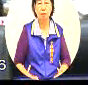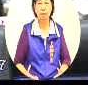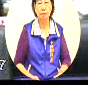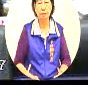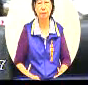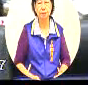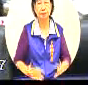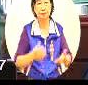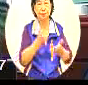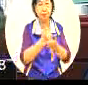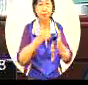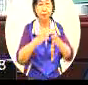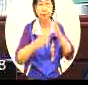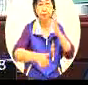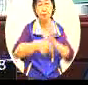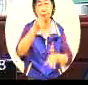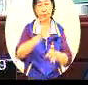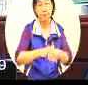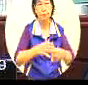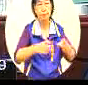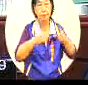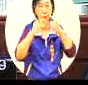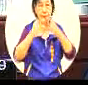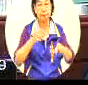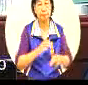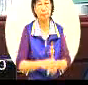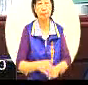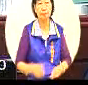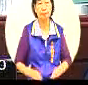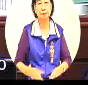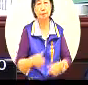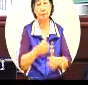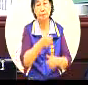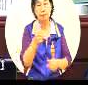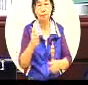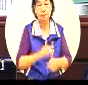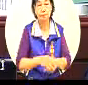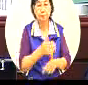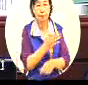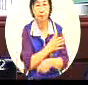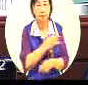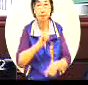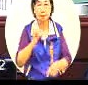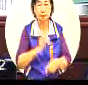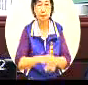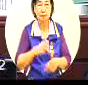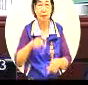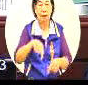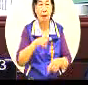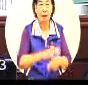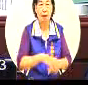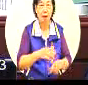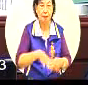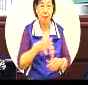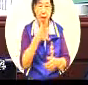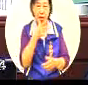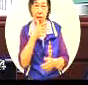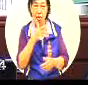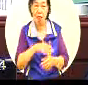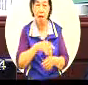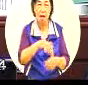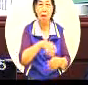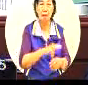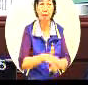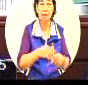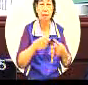请市长回答。 哇，谢谢，谢谢陈议员，会不会一连串哈？我都，第一个啊，